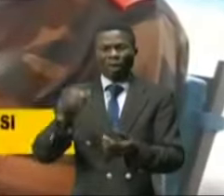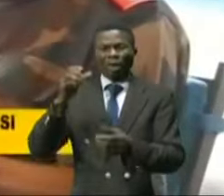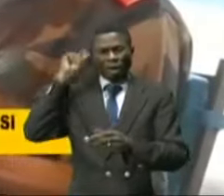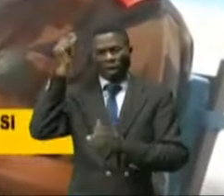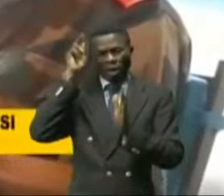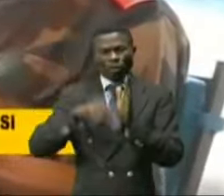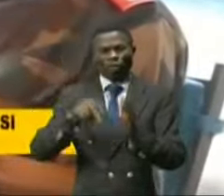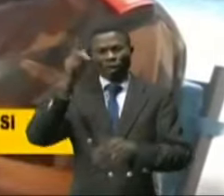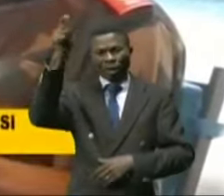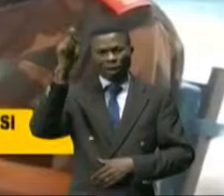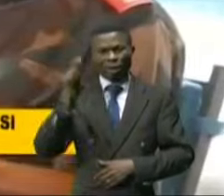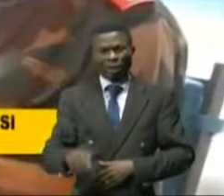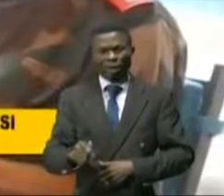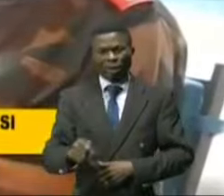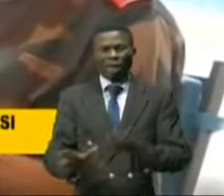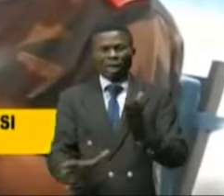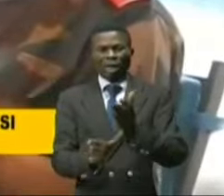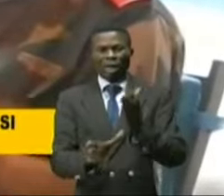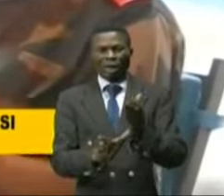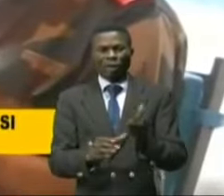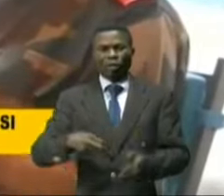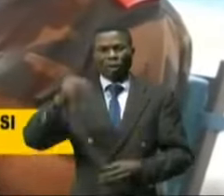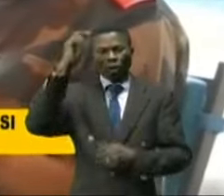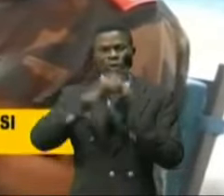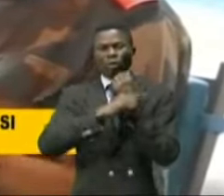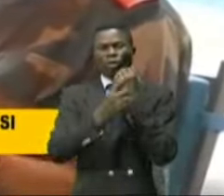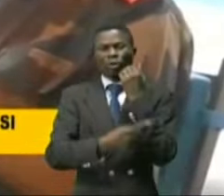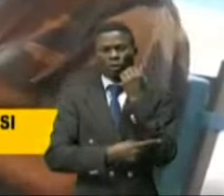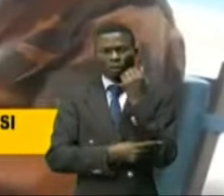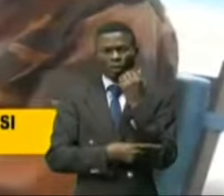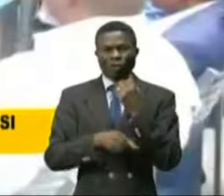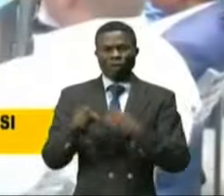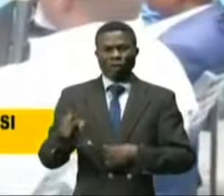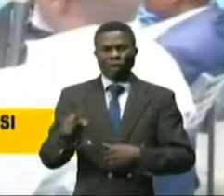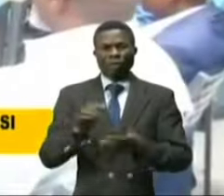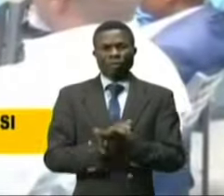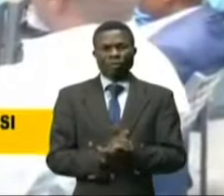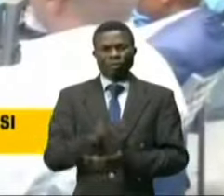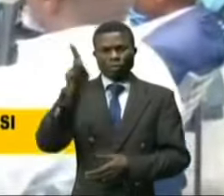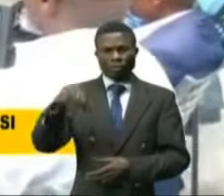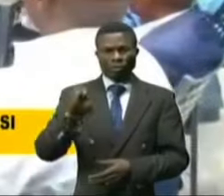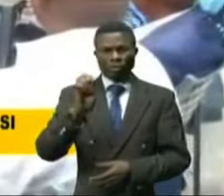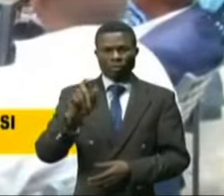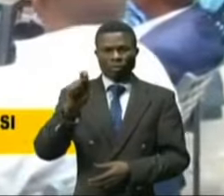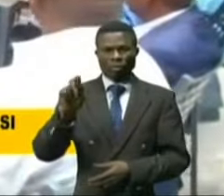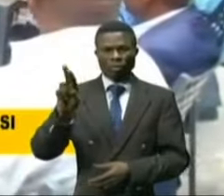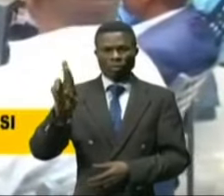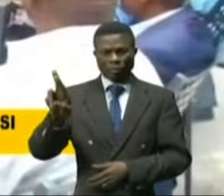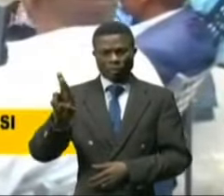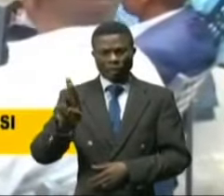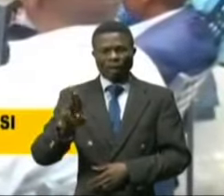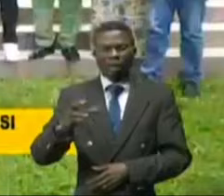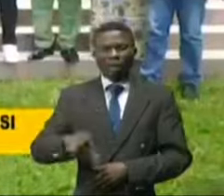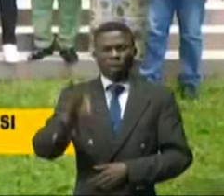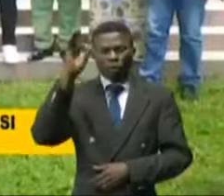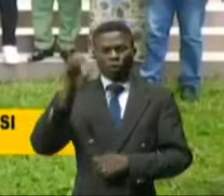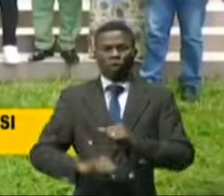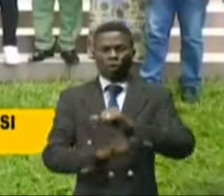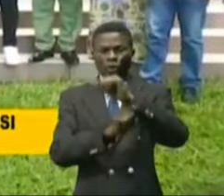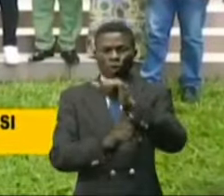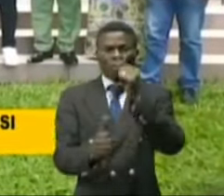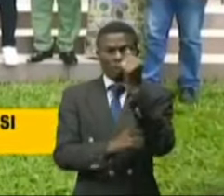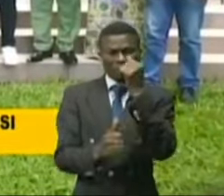gouverneur militaire ad intérim du Nord Kivu, le général-major Peter Chirimwami, choisit de soutenir ses administrés